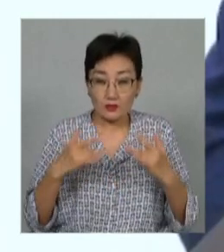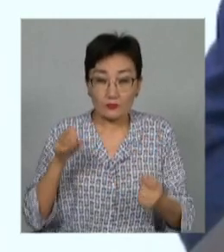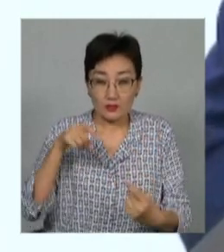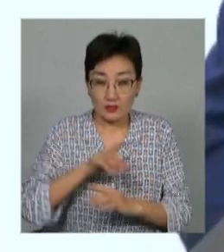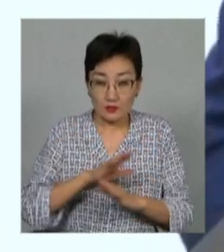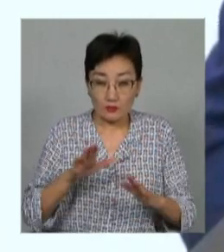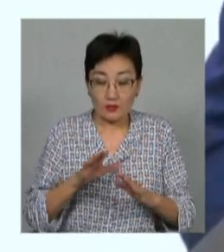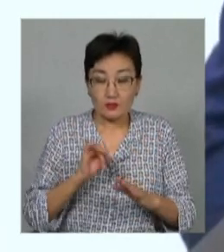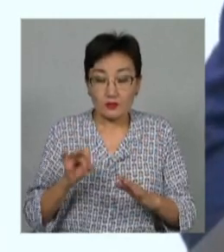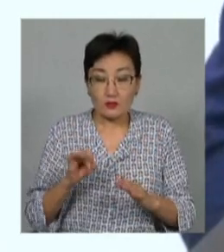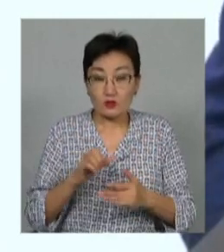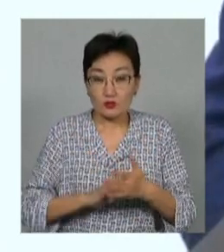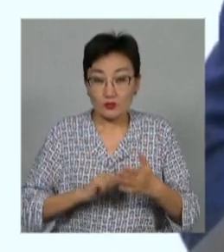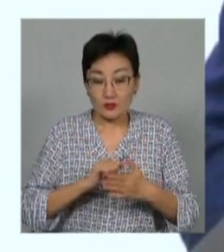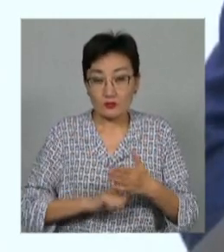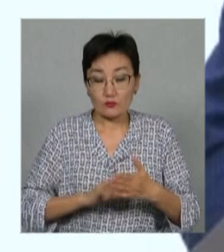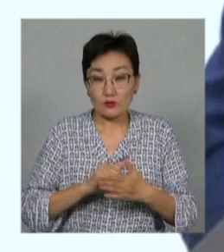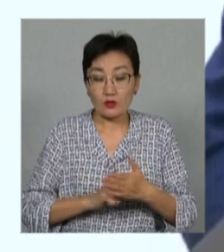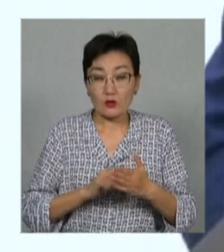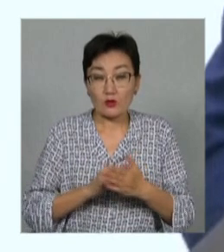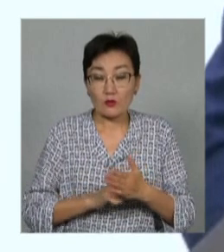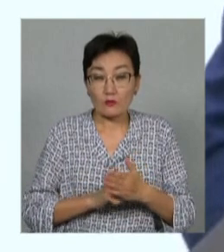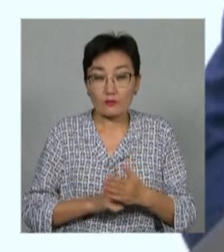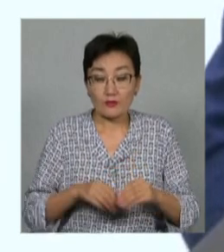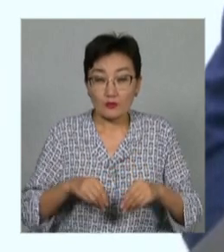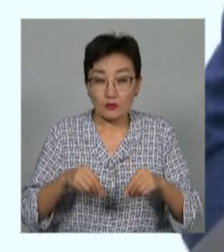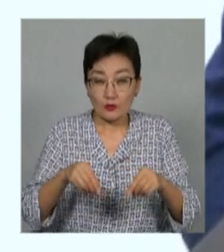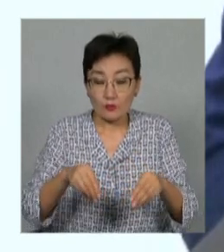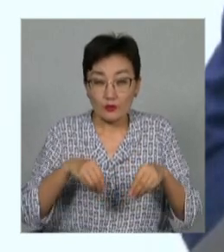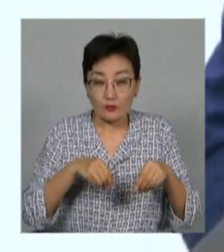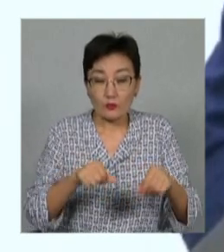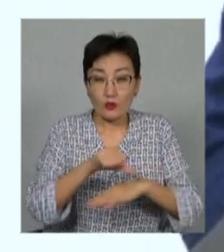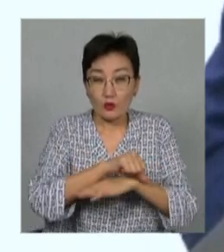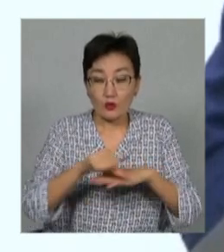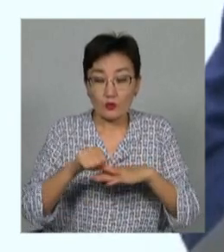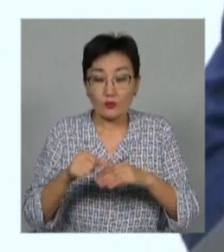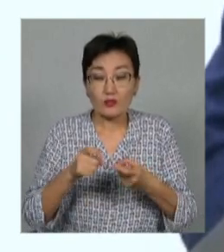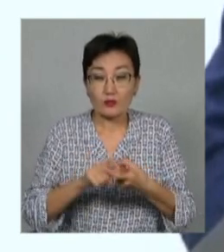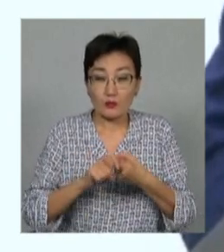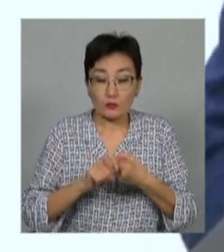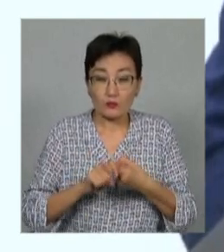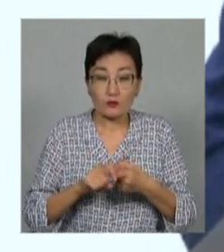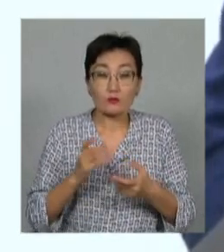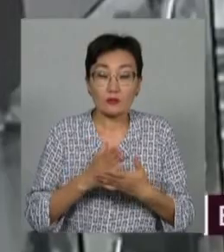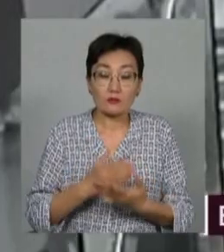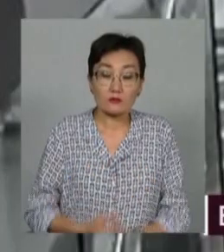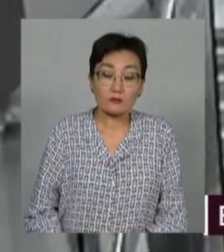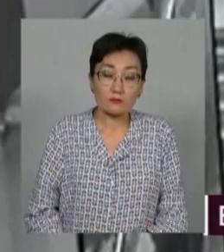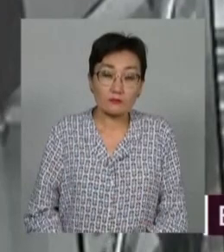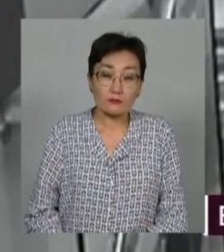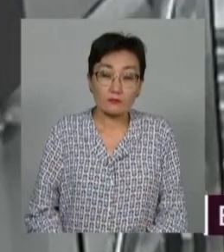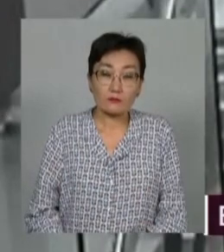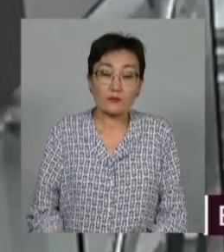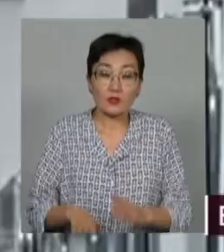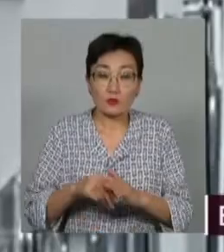Және соның салдарынан тұқымдар бойынша импортқа тәуелді болу қаупі бар. Ал